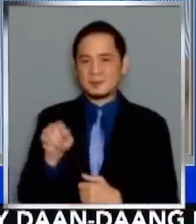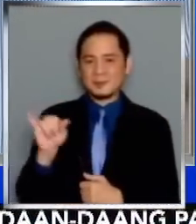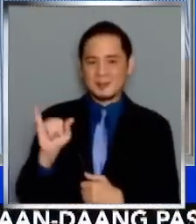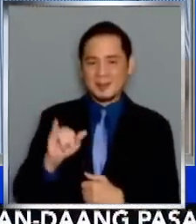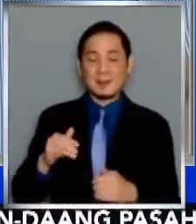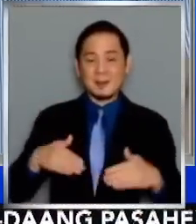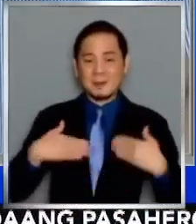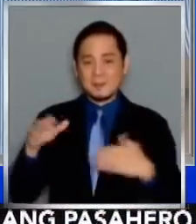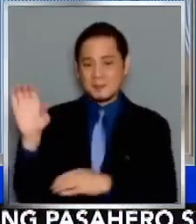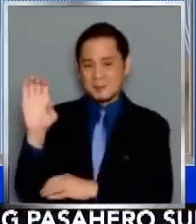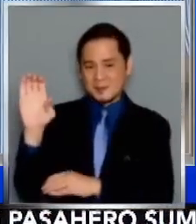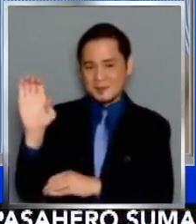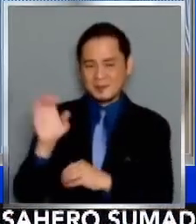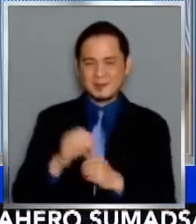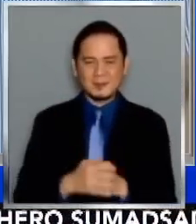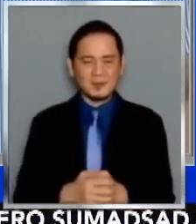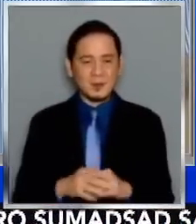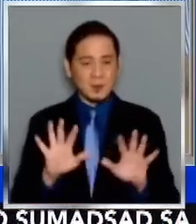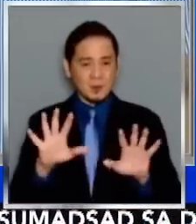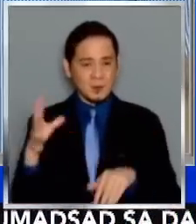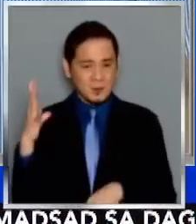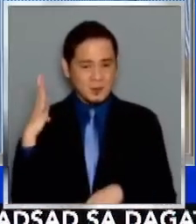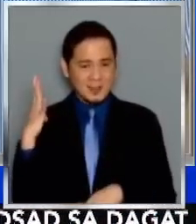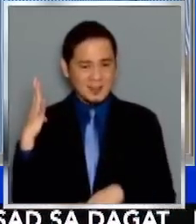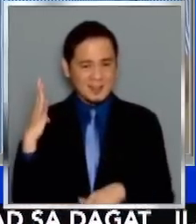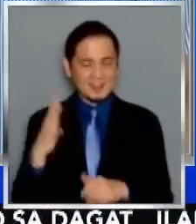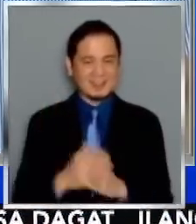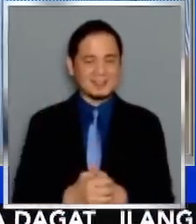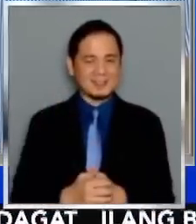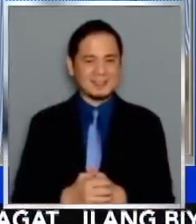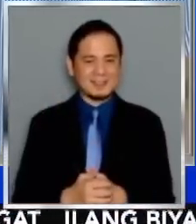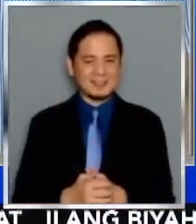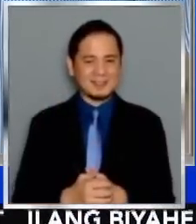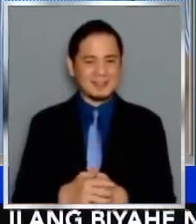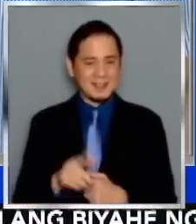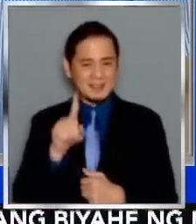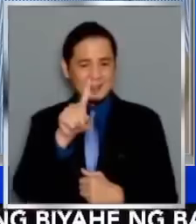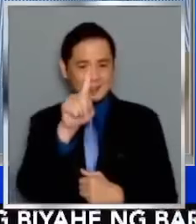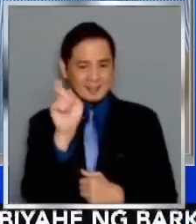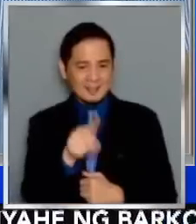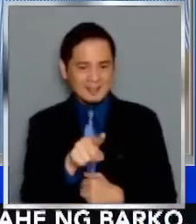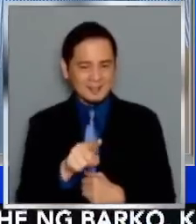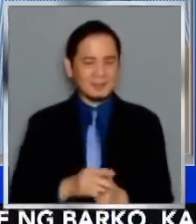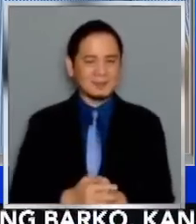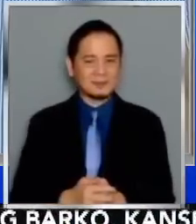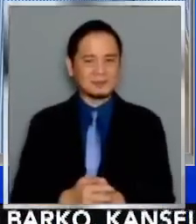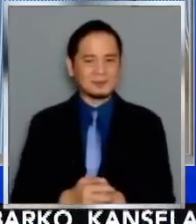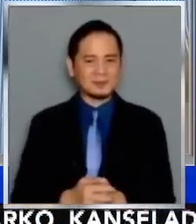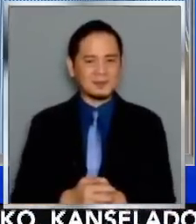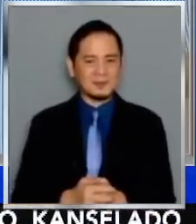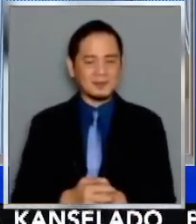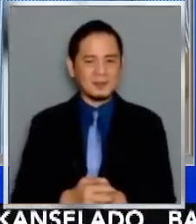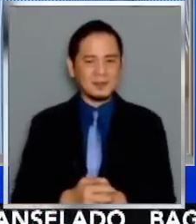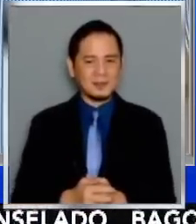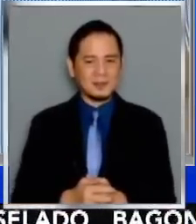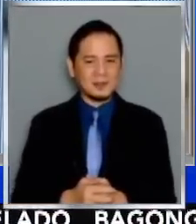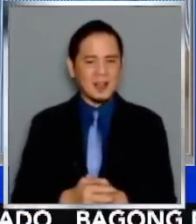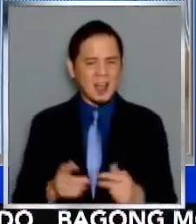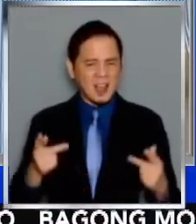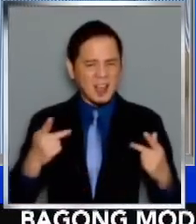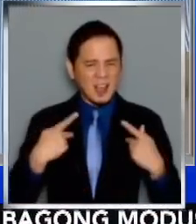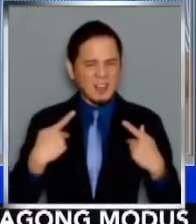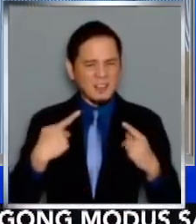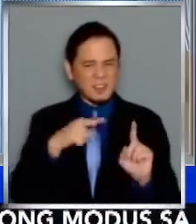bago tayo magtapos dito sa report mo, JP, matanong ko lang, nakarami ba ng biktima yung nagpapanggap